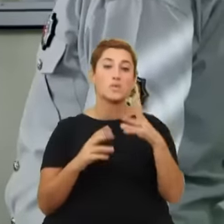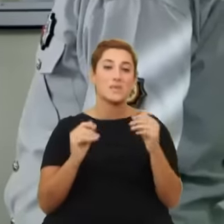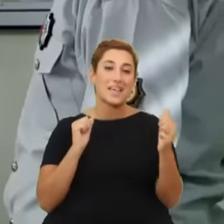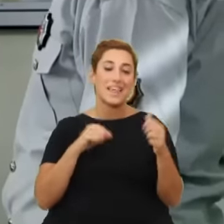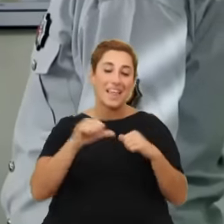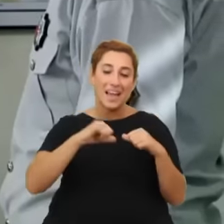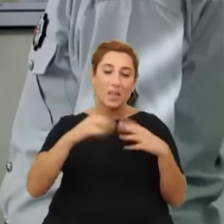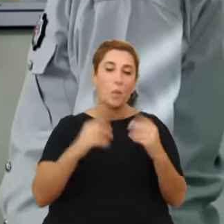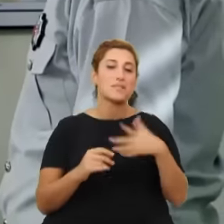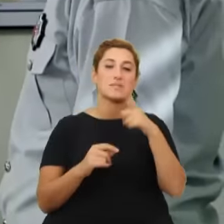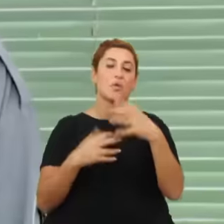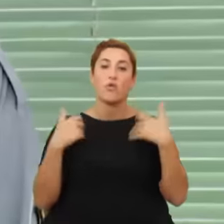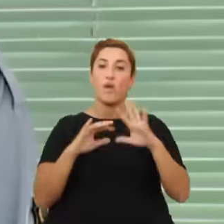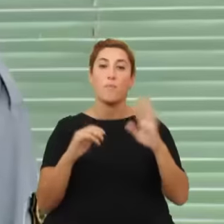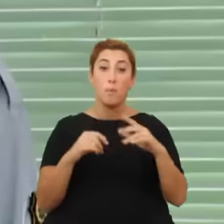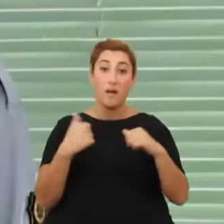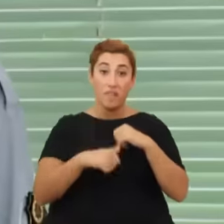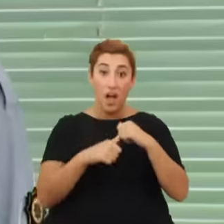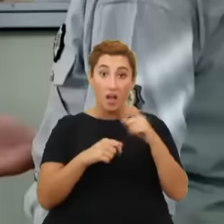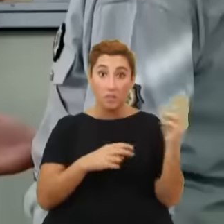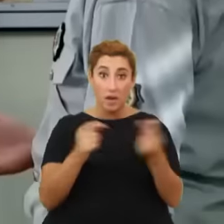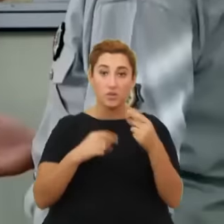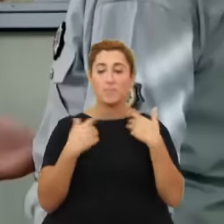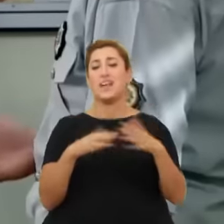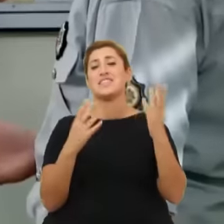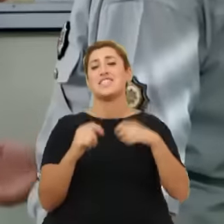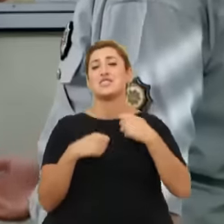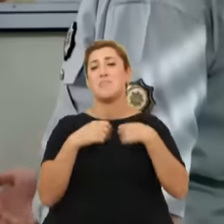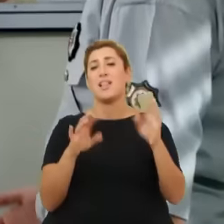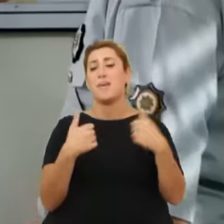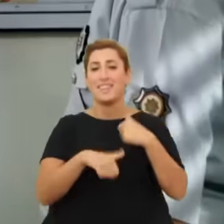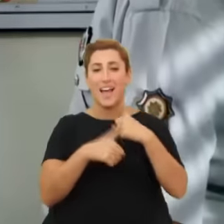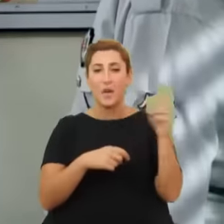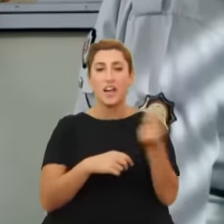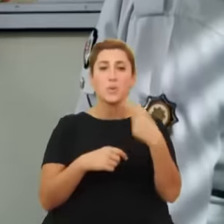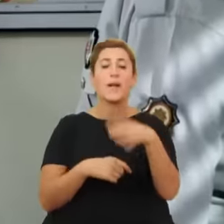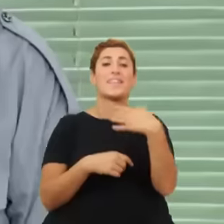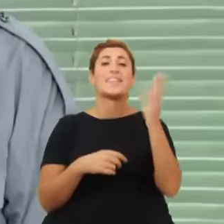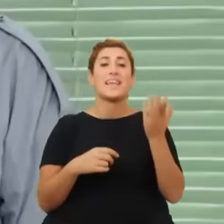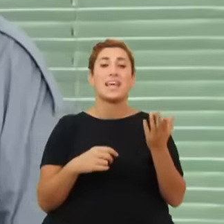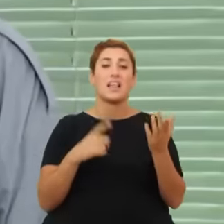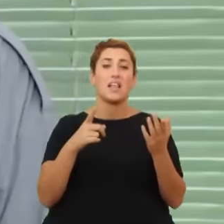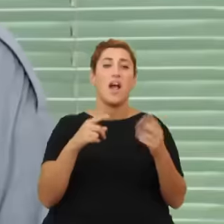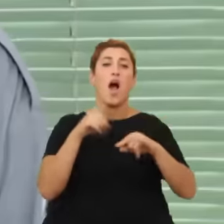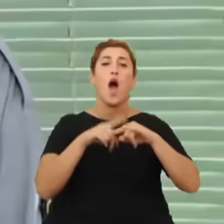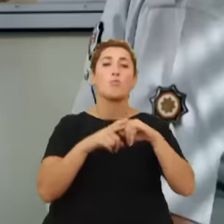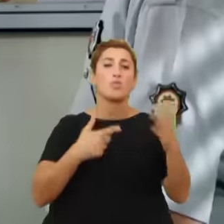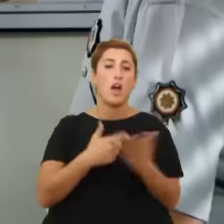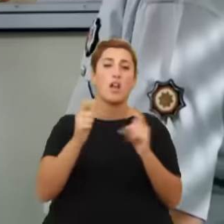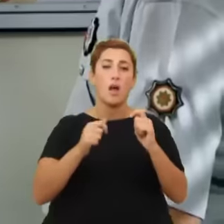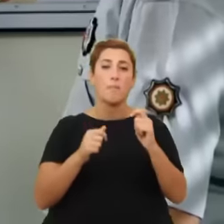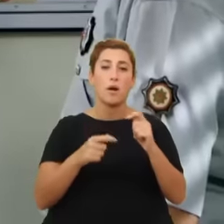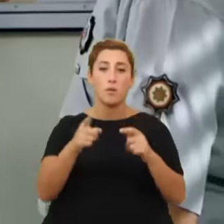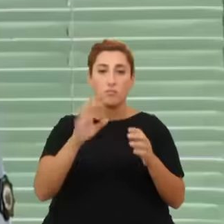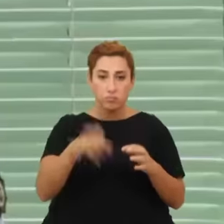yaklaşmanı istemiyorum. Sana güvenmiyorum Selahattin. Kayınpeder tarihi eser mi kaçırıyor? Saçmalama Selahattin, saçmalama. Ne tarihi eseri? Bu tarihi eser falan değil. Harput'ta tarla sürerken